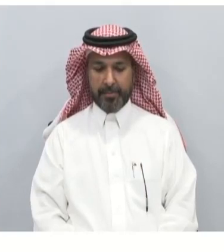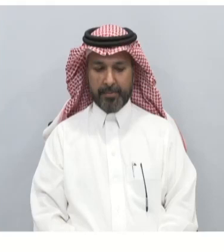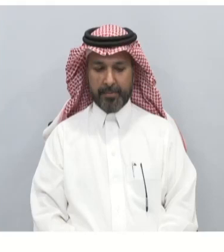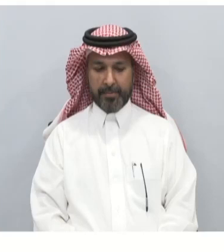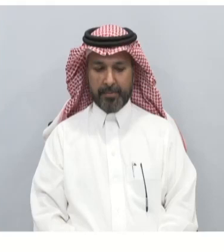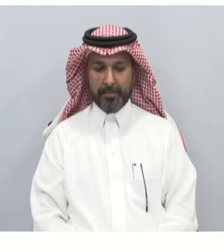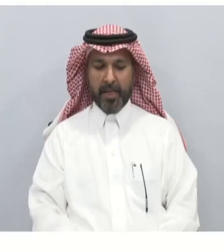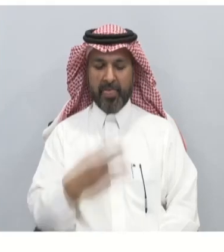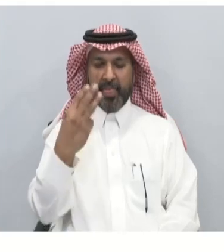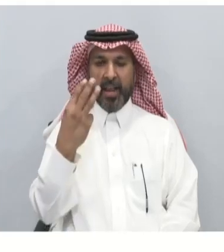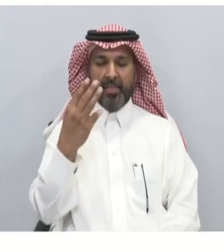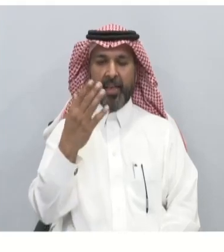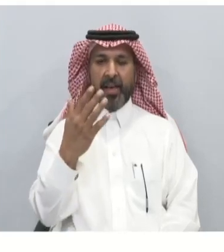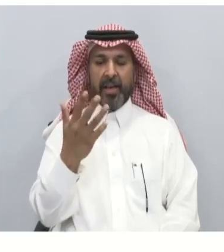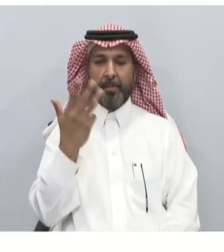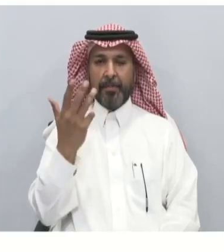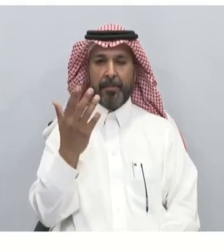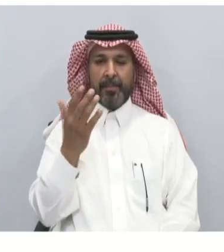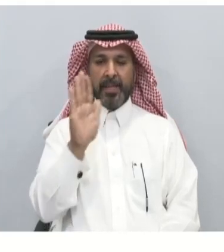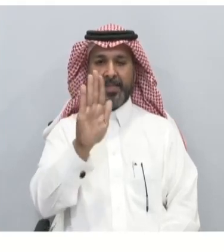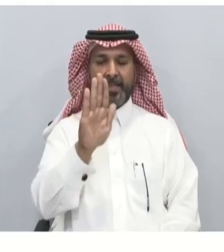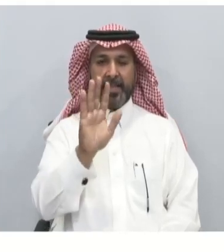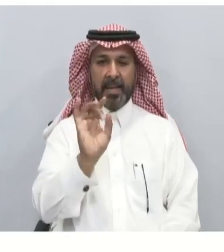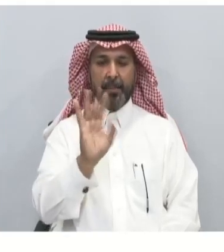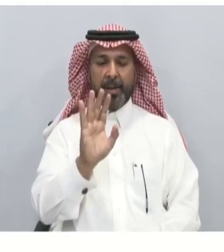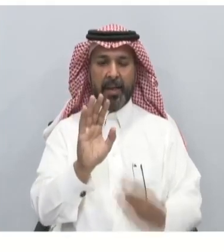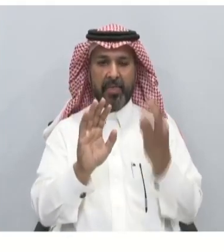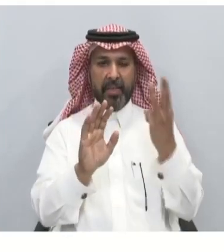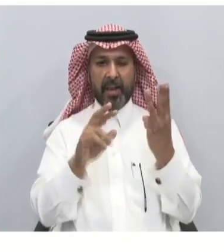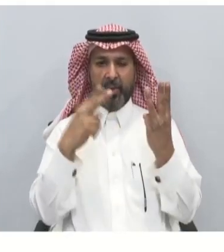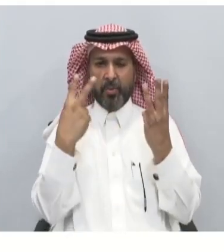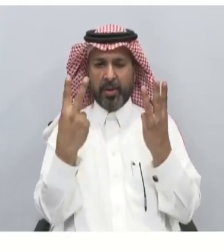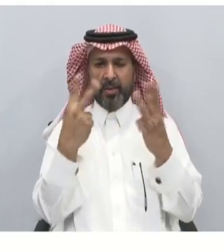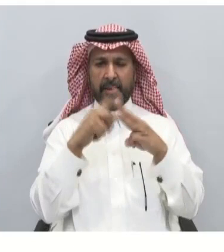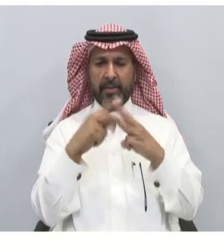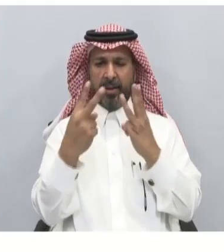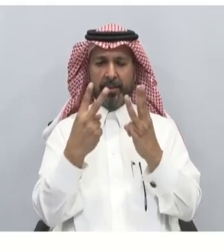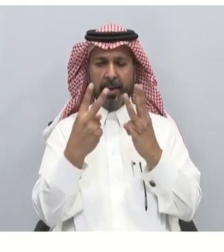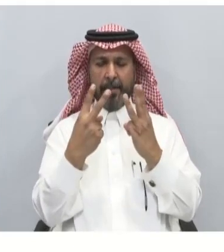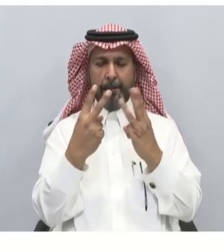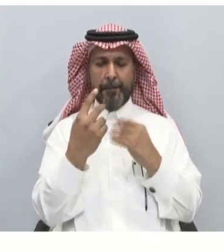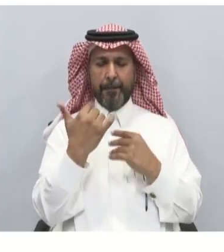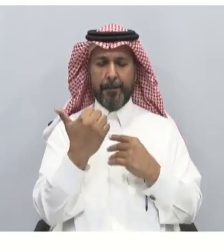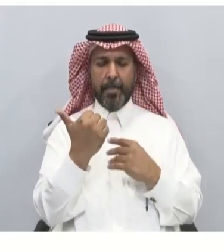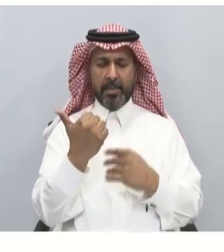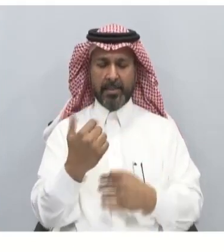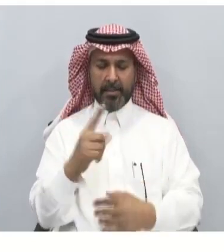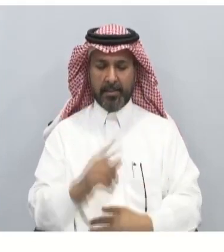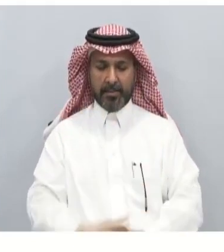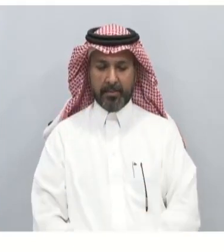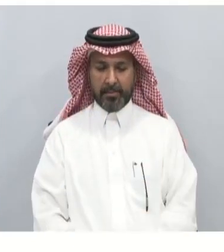سين تساوي 3، هنا المدخلة 3، راح نضرب 2 في 3 6، إذا المخرجة